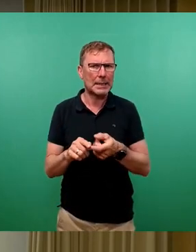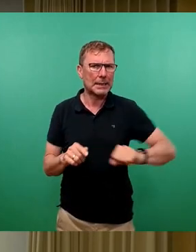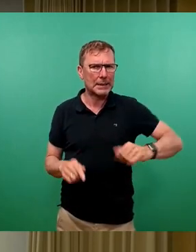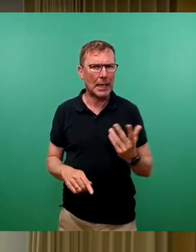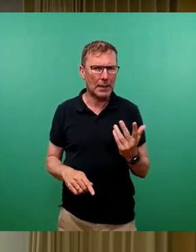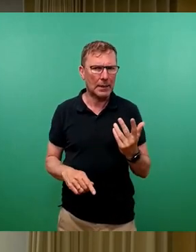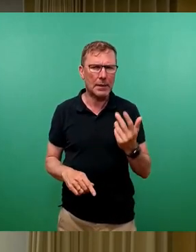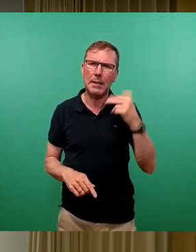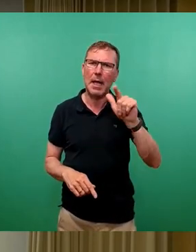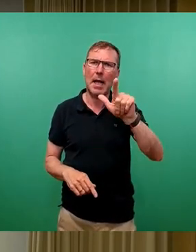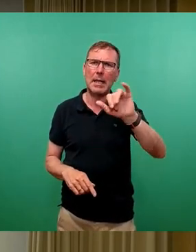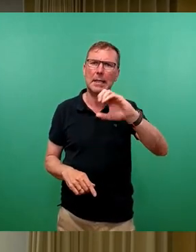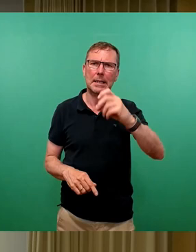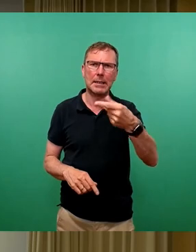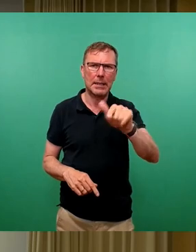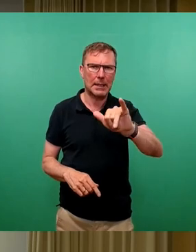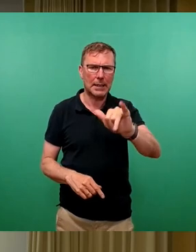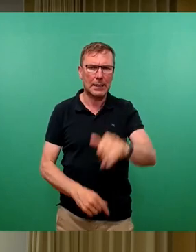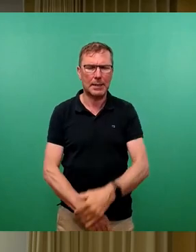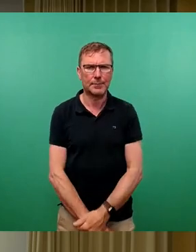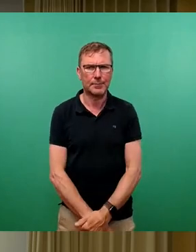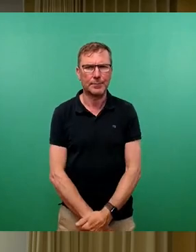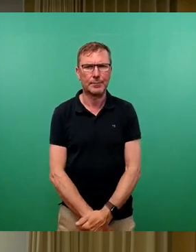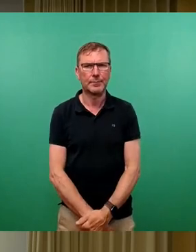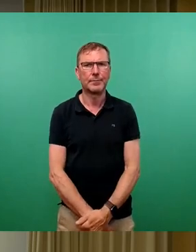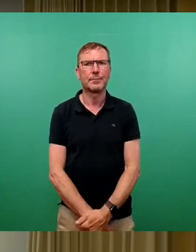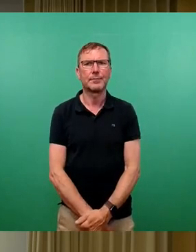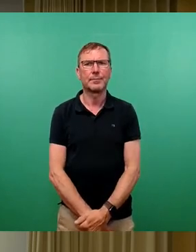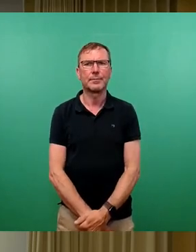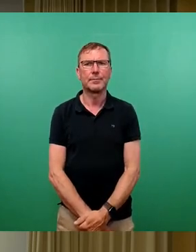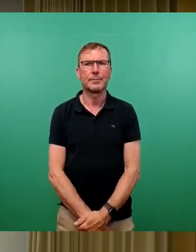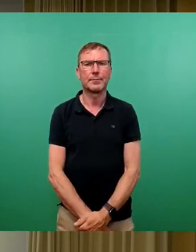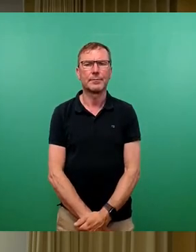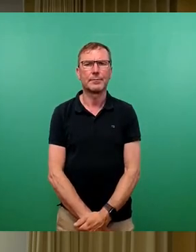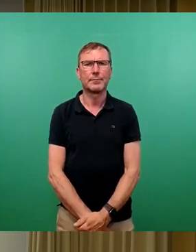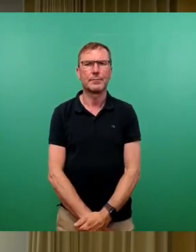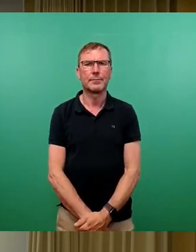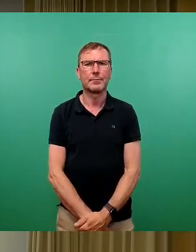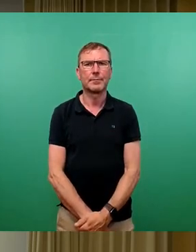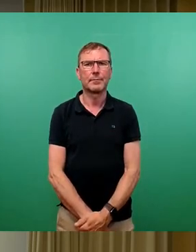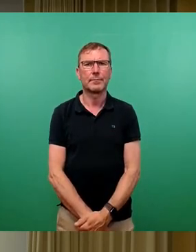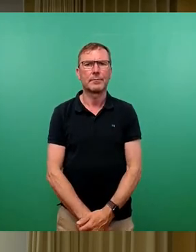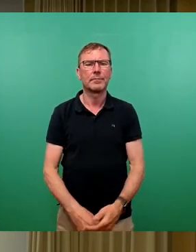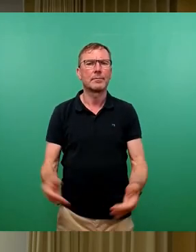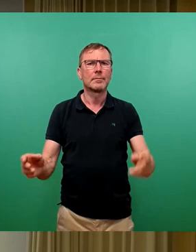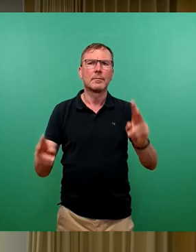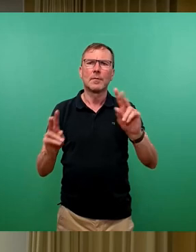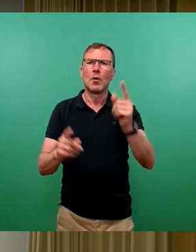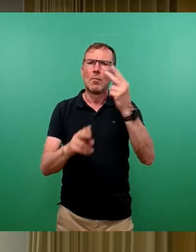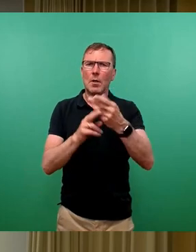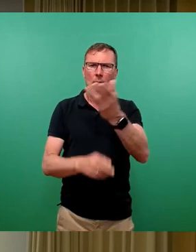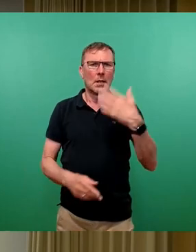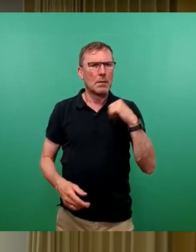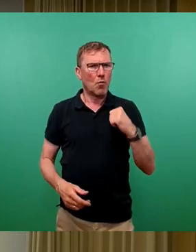Es Sehr geehrter Oberbürgermeister, sehr geehrte Kolleginnen und